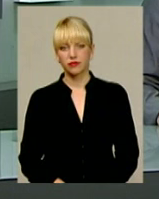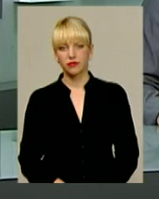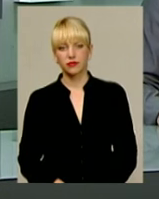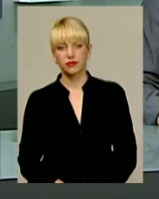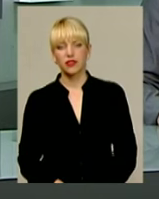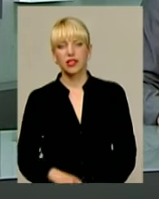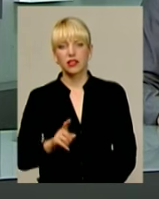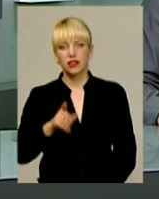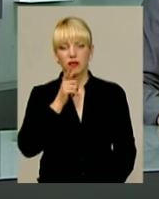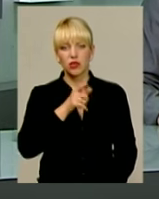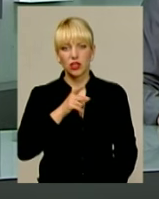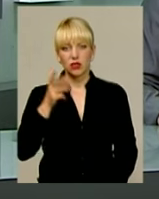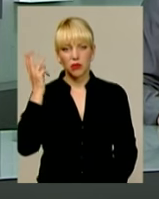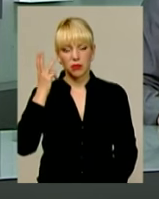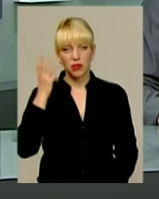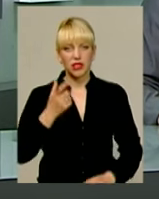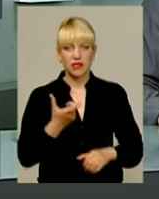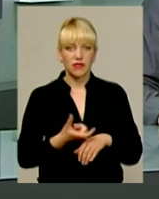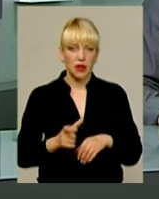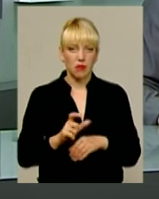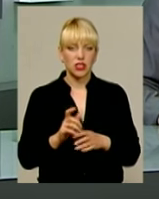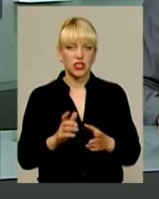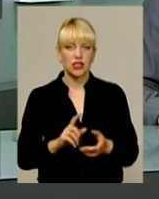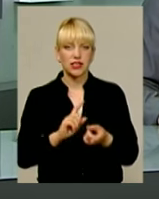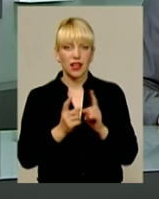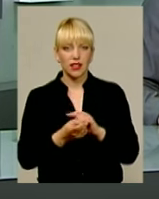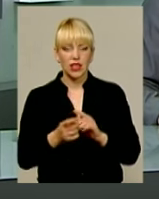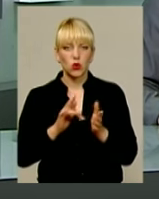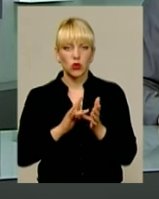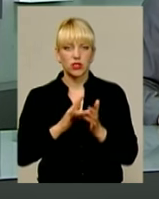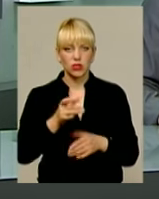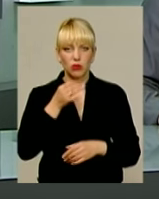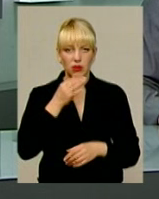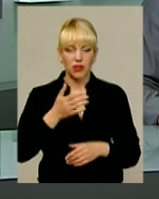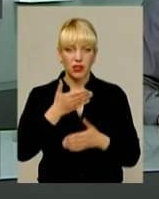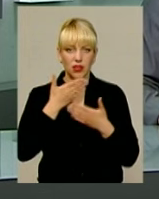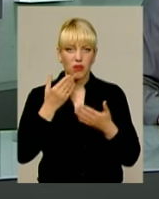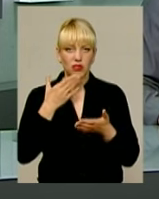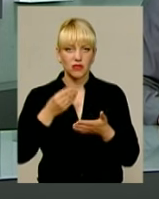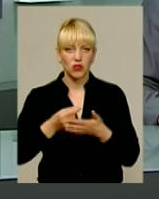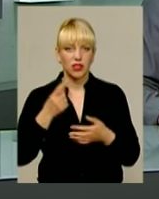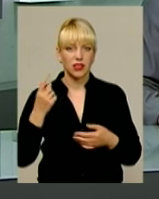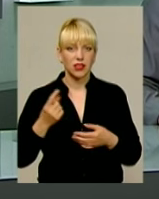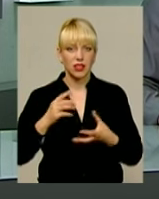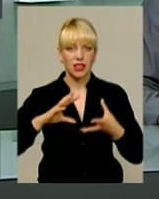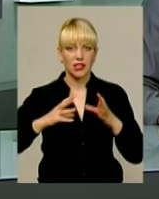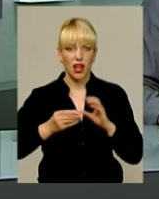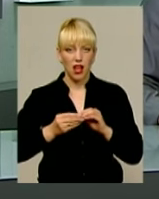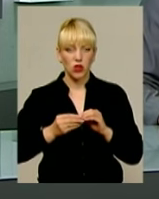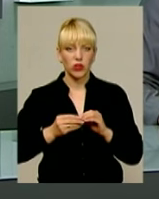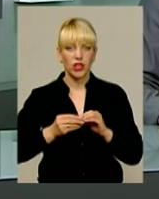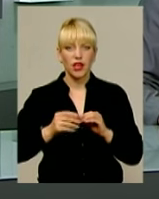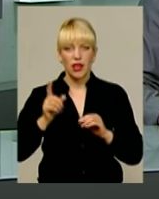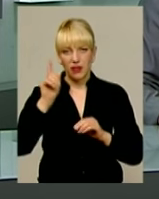Тим часом Хмельниччина все більше стає туристично привабливою та при цьому не має своєї єдиної загальної візитівки.